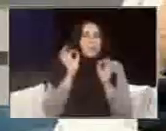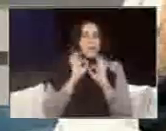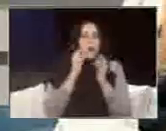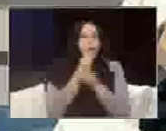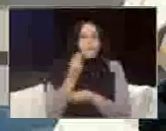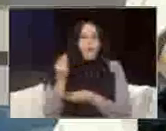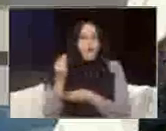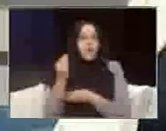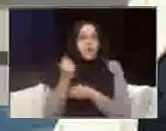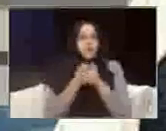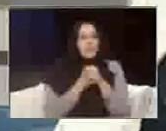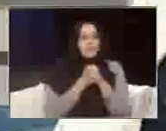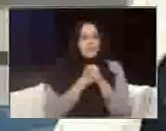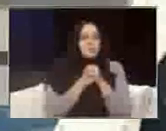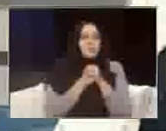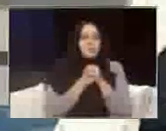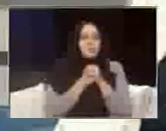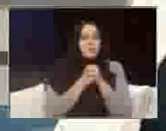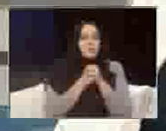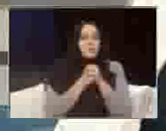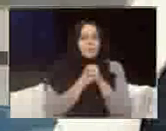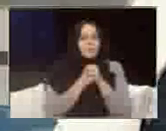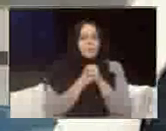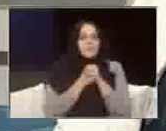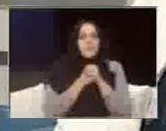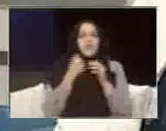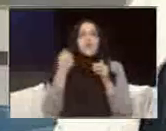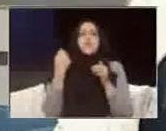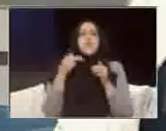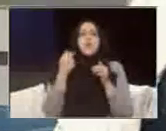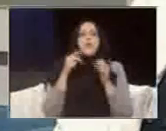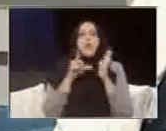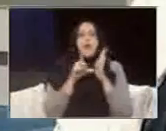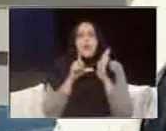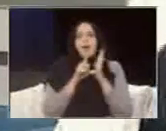معلش. المهم كاين خدمة في هذا الإطار إن شاء الله. نعم. نروحوا للمادة 55 من قانون